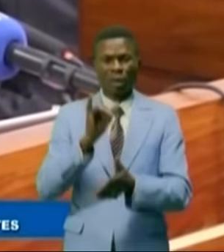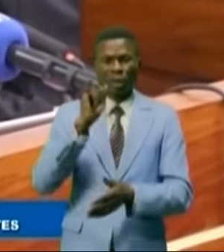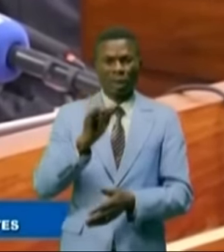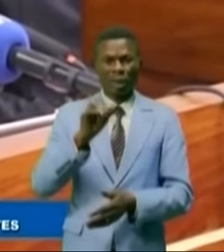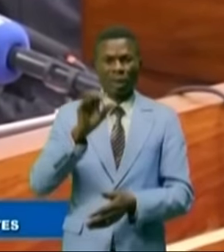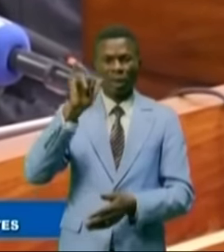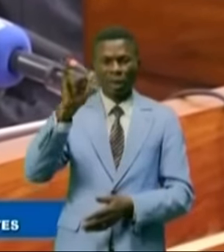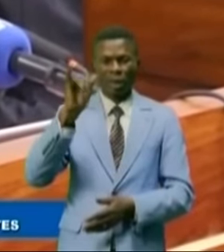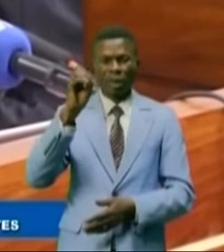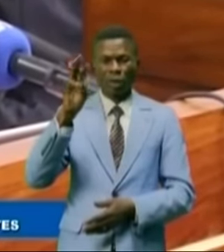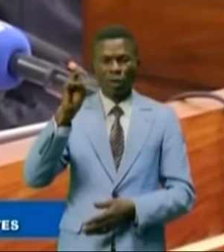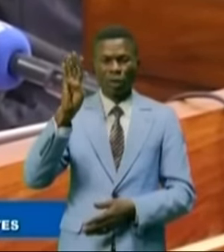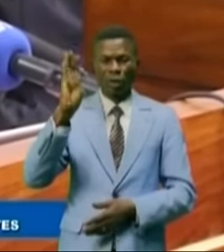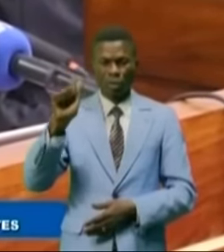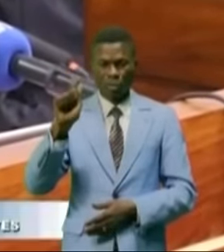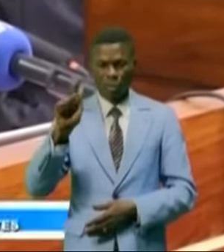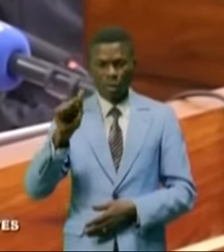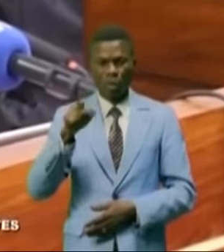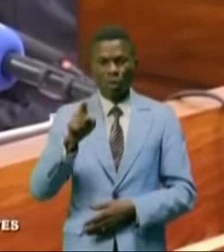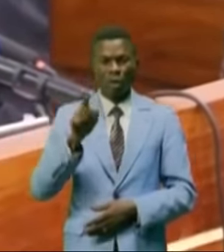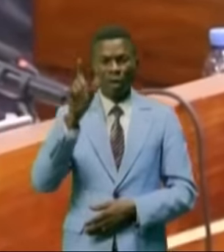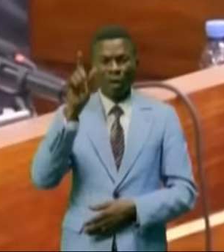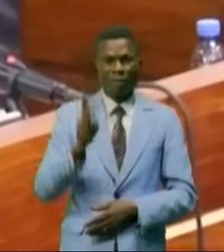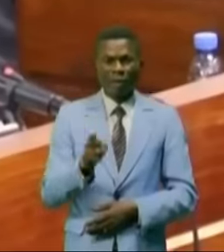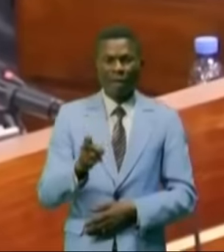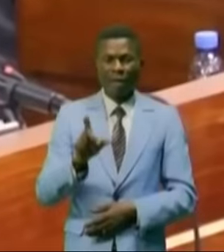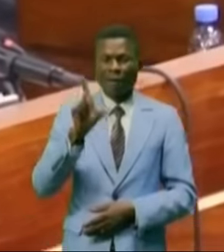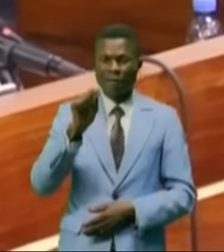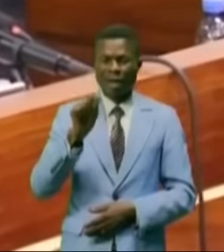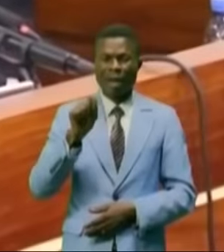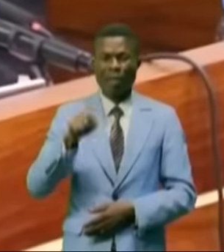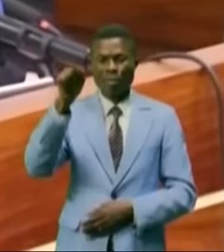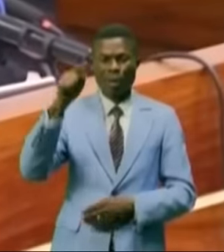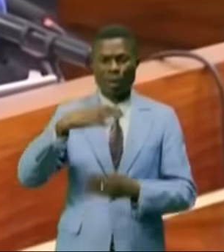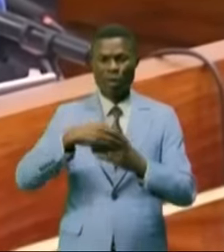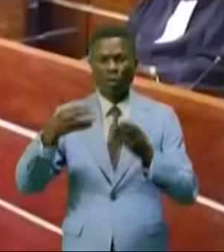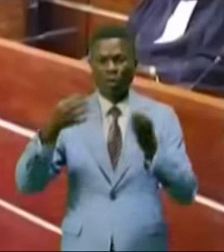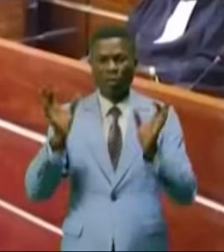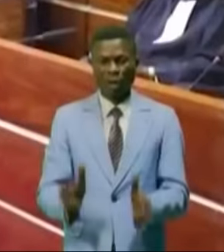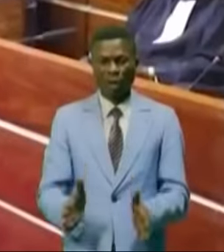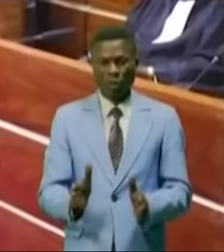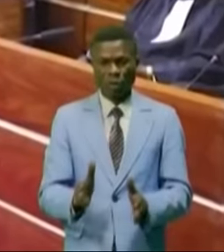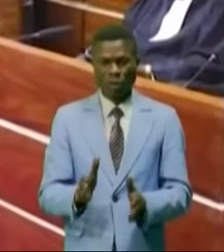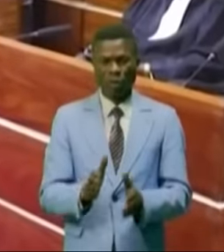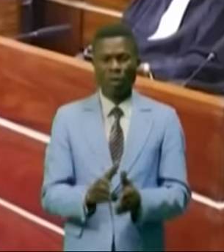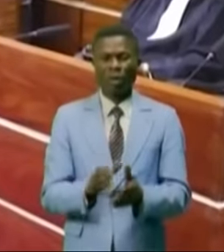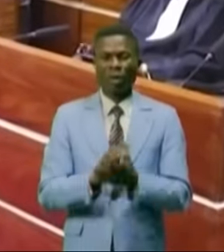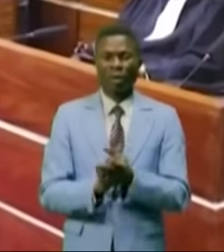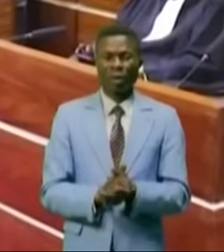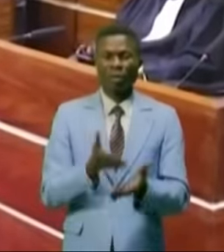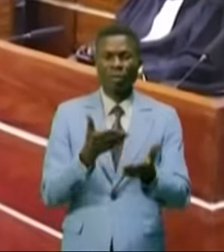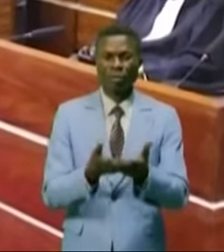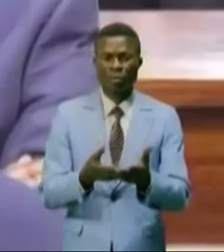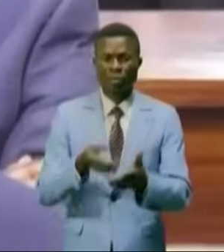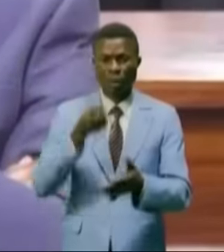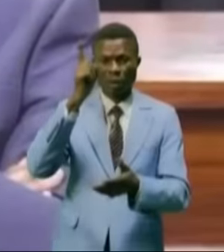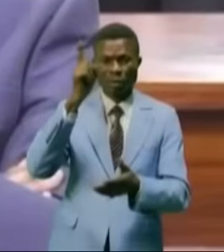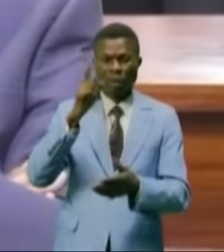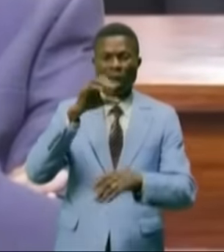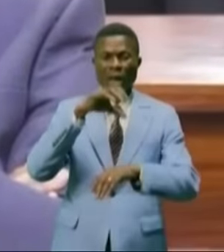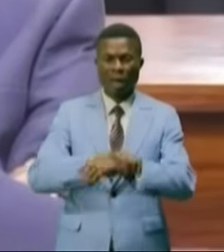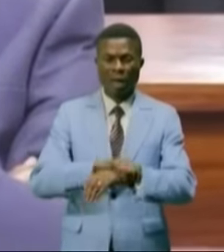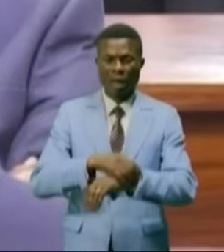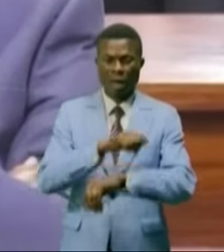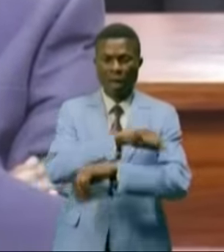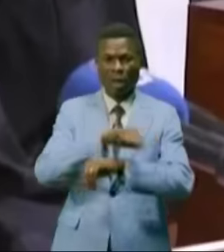Johnny Gaudier, condamné à une amende de 20 millions de francs congolais et aux frais de l'instance. Il s'agit là du tout premier arrêt de la Cour